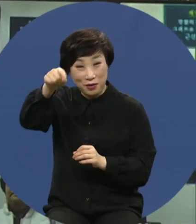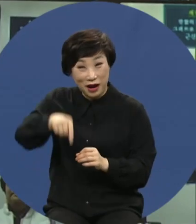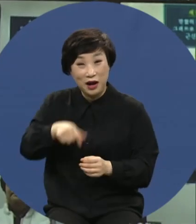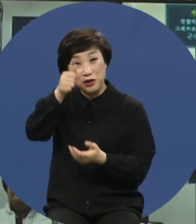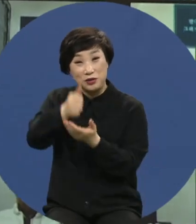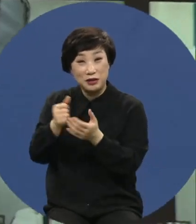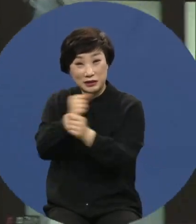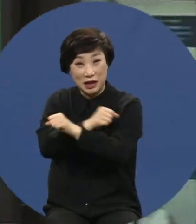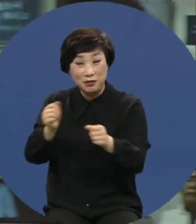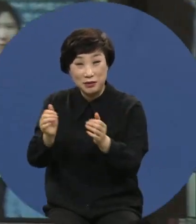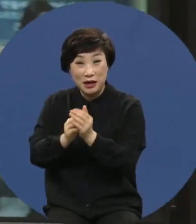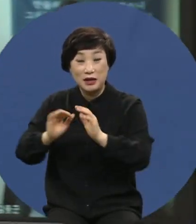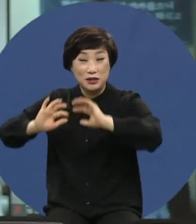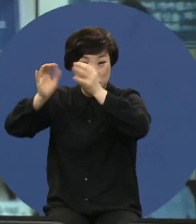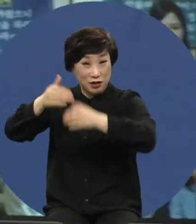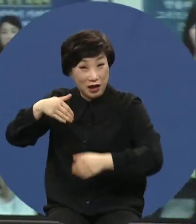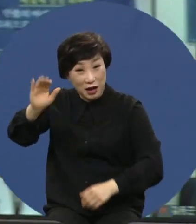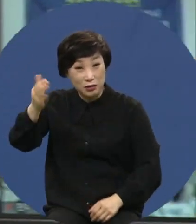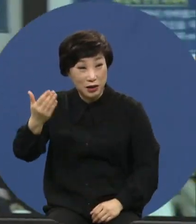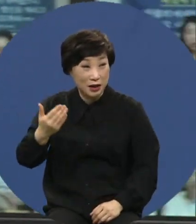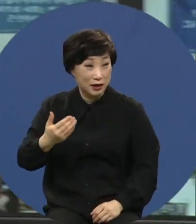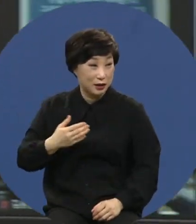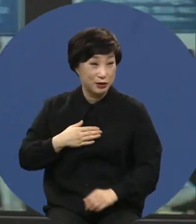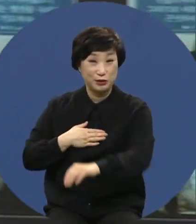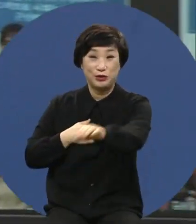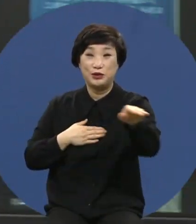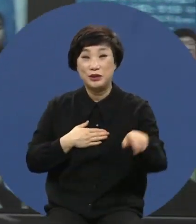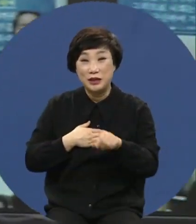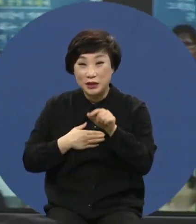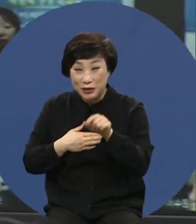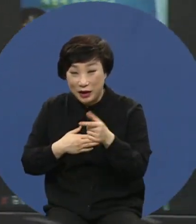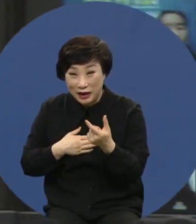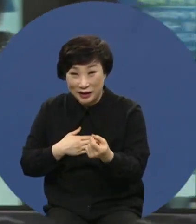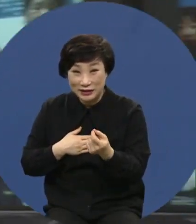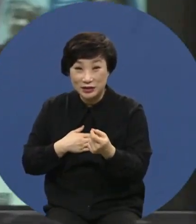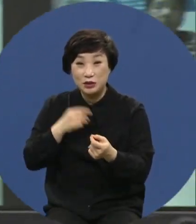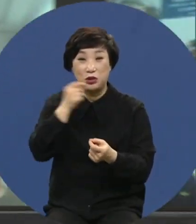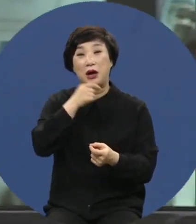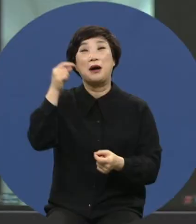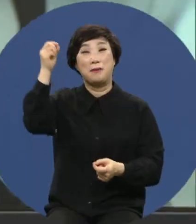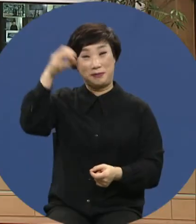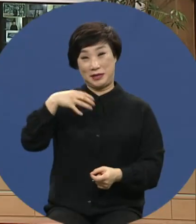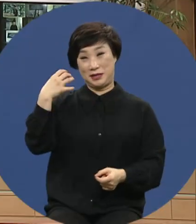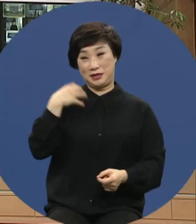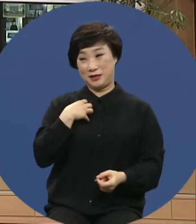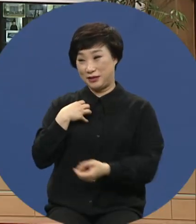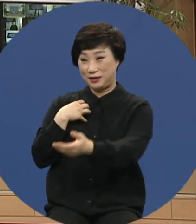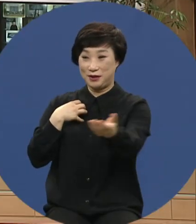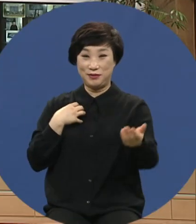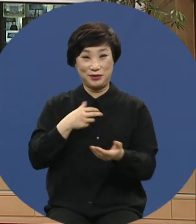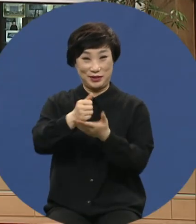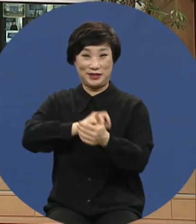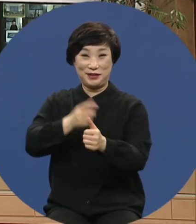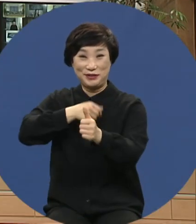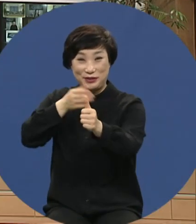천국 가지 않냐 이 말이요. 우리는 이런 소금과 빛이 되기를 주님의 이름으로